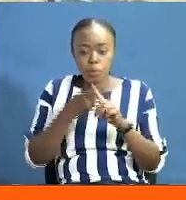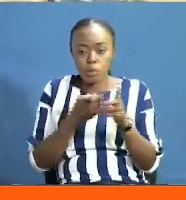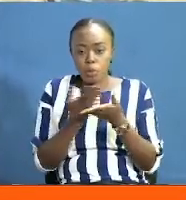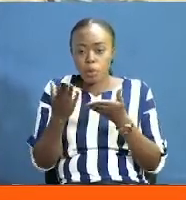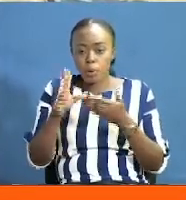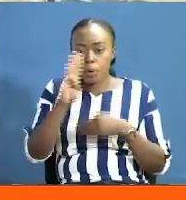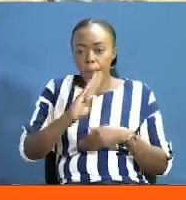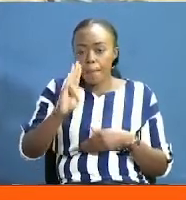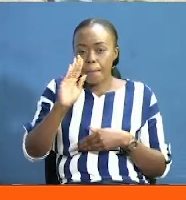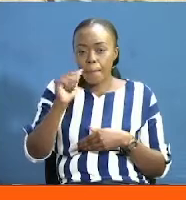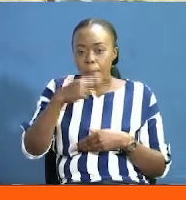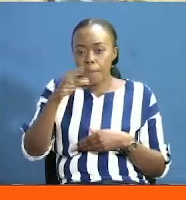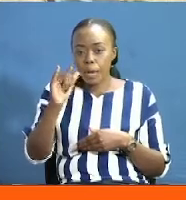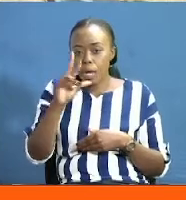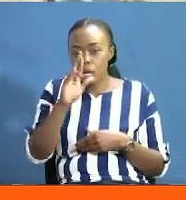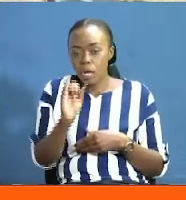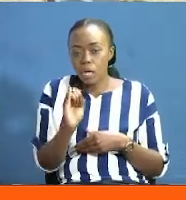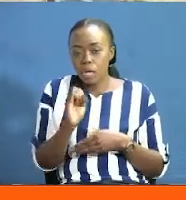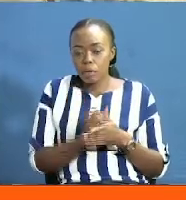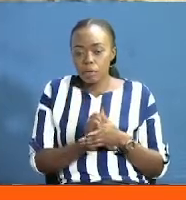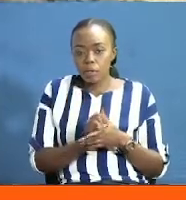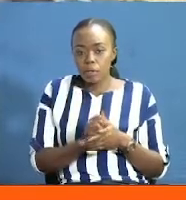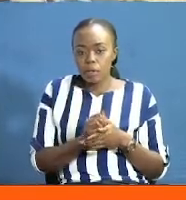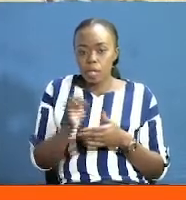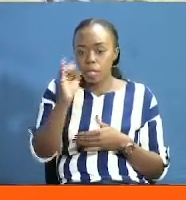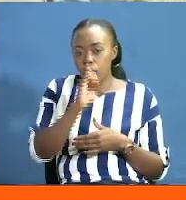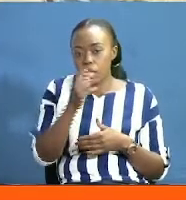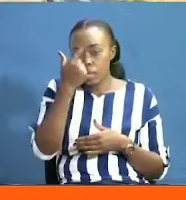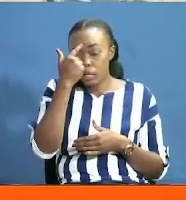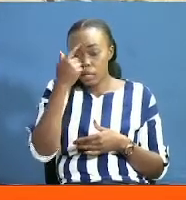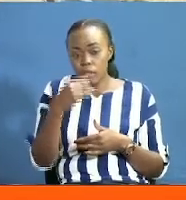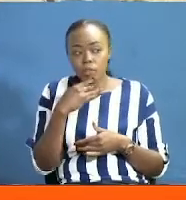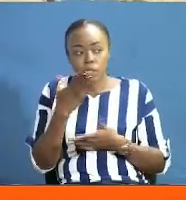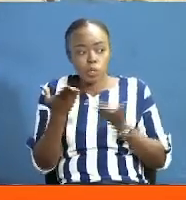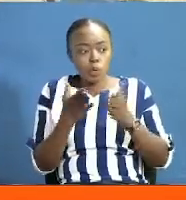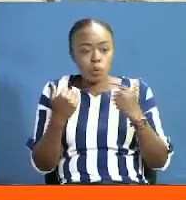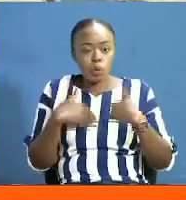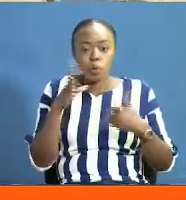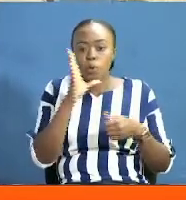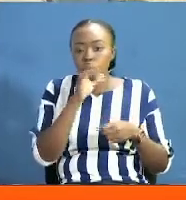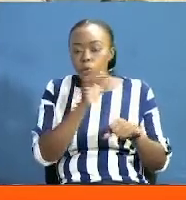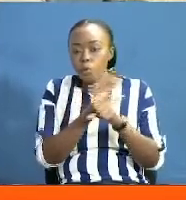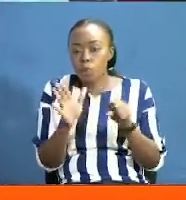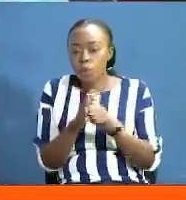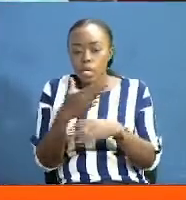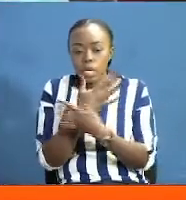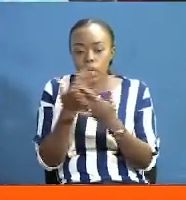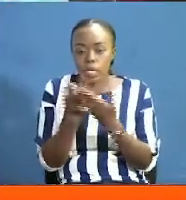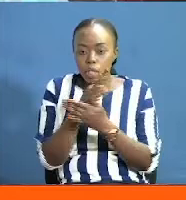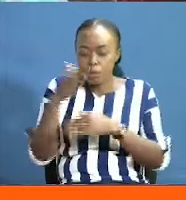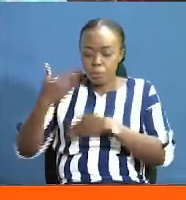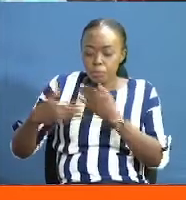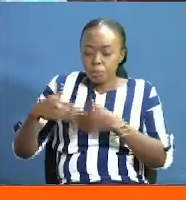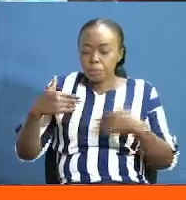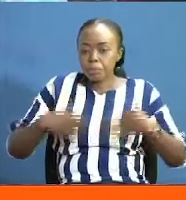Ikienda mpaka bahari. Ya hidi. Bahari hidi. Huko ndio tutakamilisha mambo ya